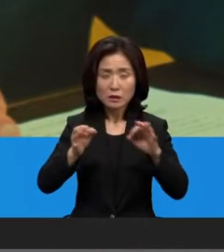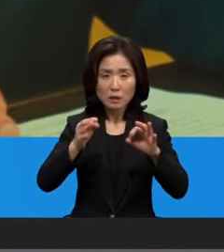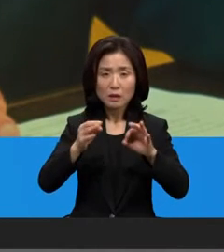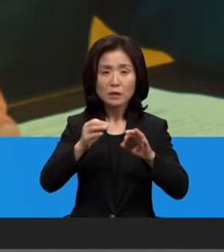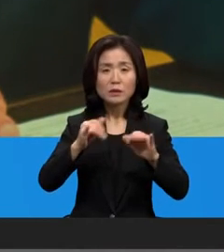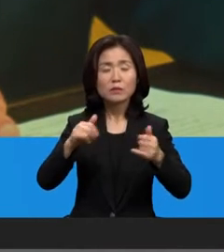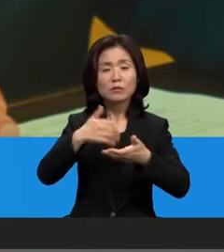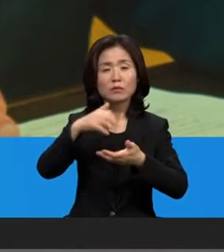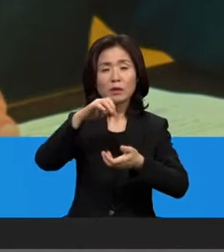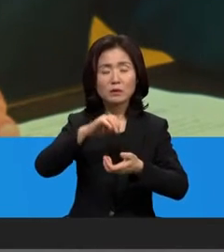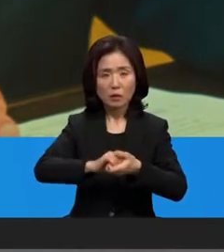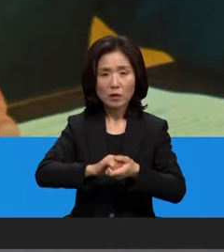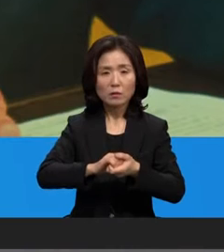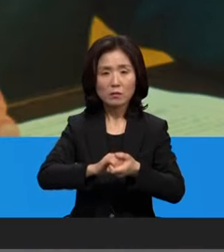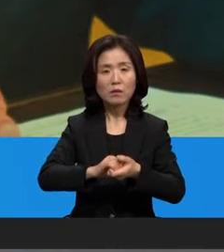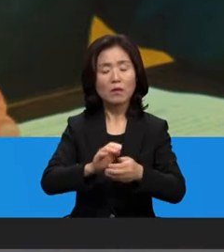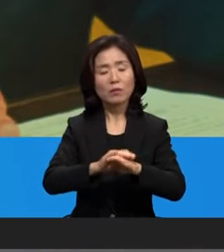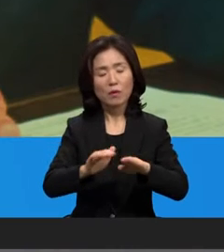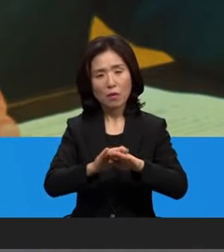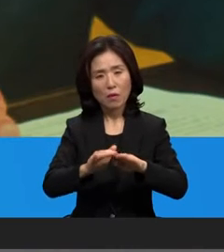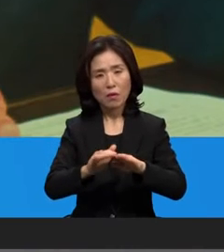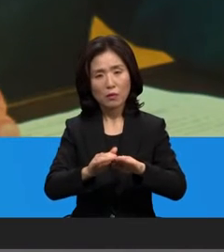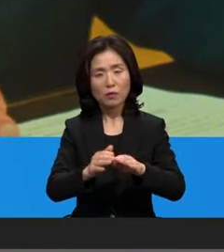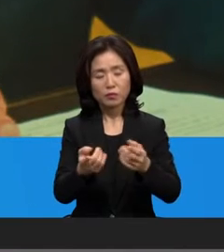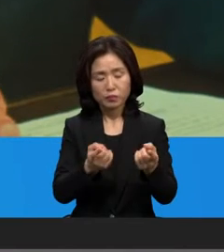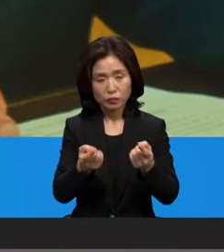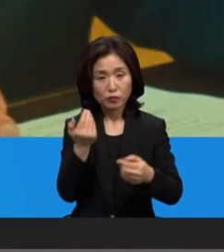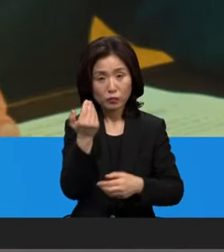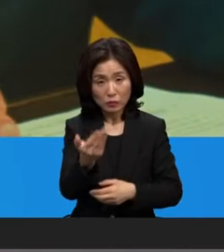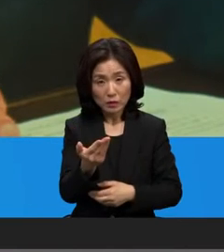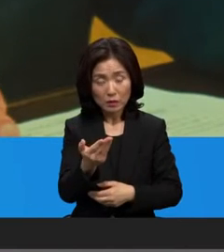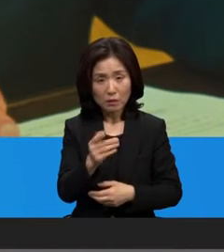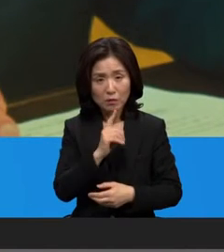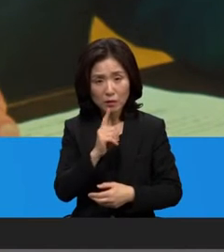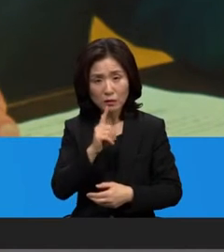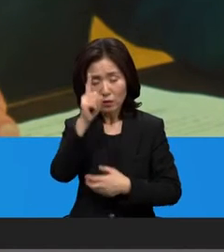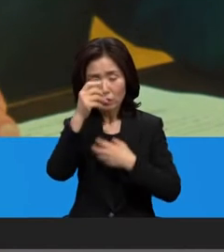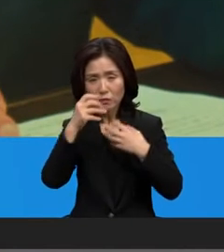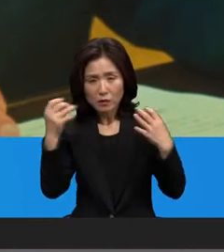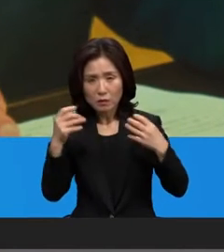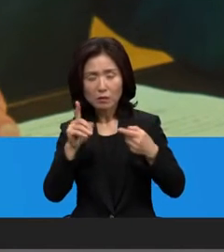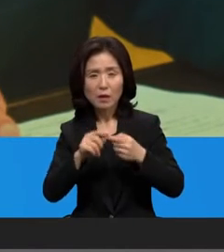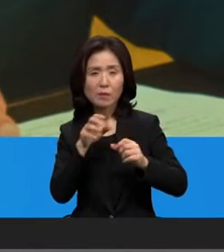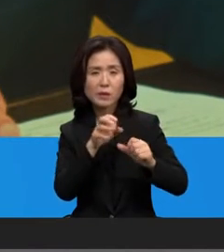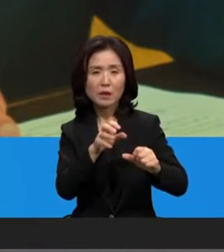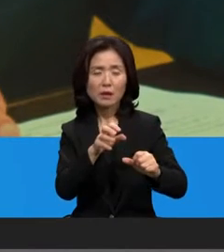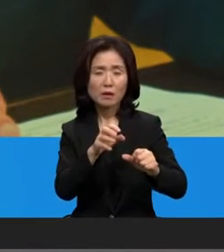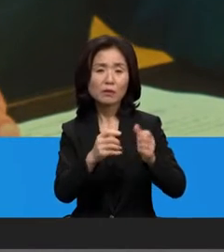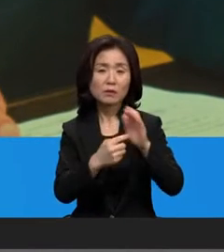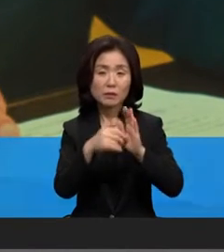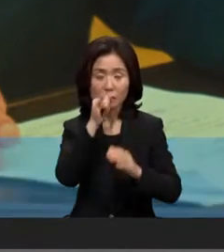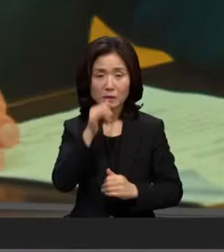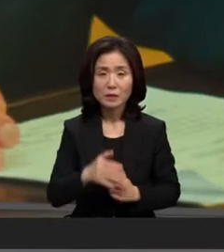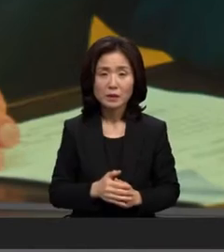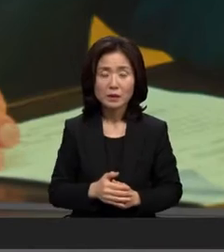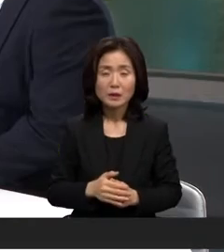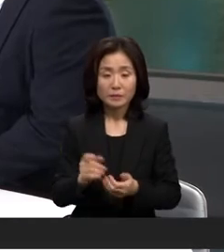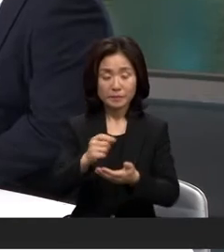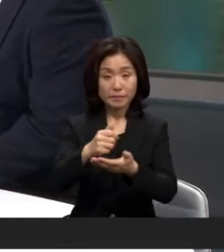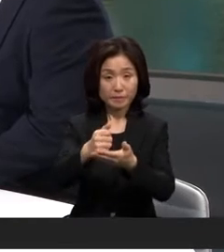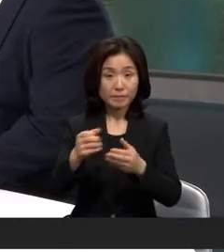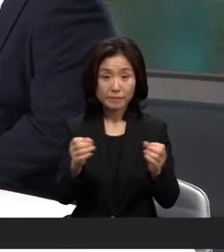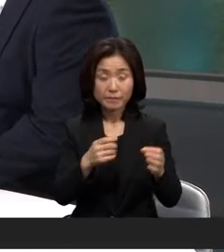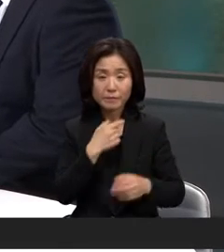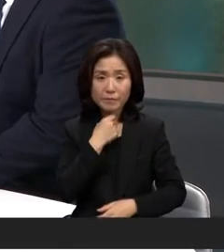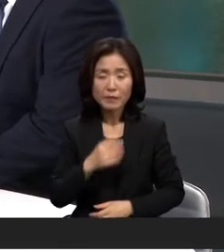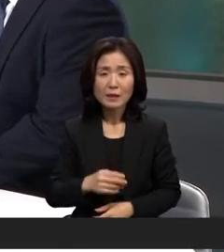하자 방역당국이 곧바로 제동을 걸고 나섰습니다 어떻게 된건지 송송 한 기자와 알아보겠습니다 성기사 우서 오시죠 4 어